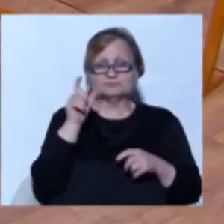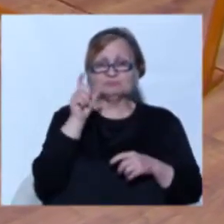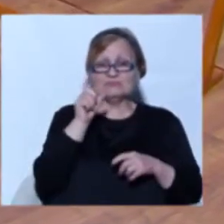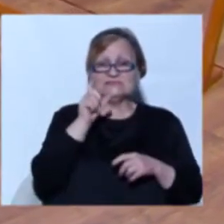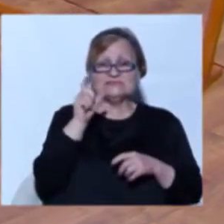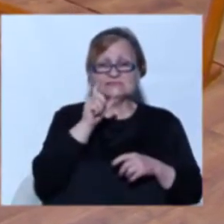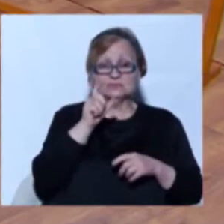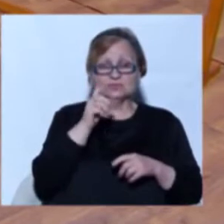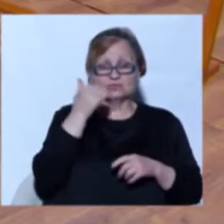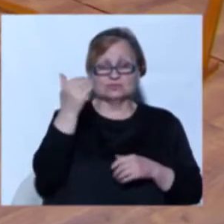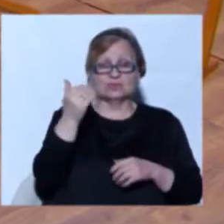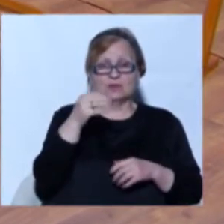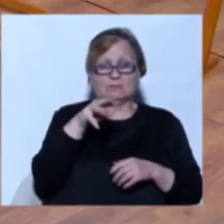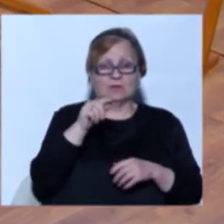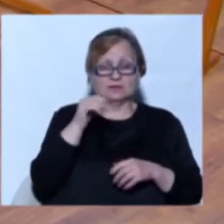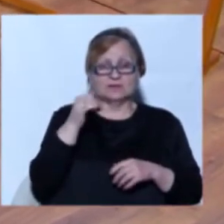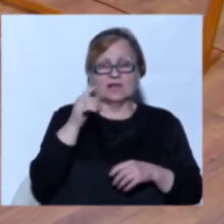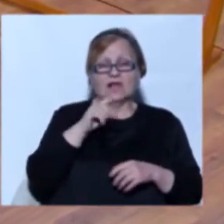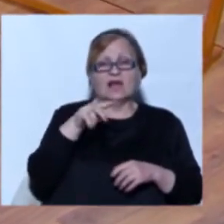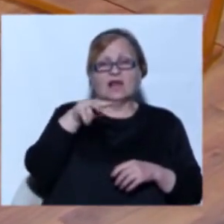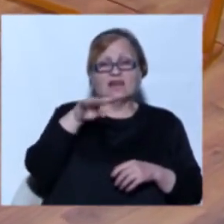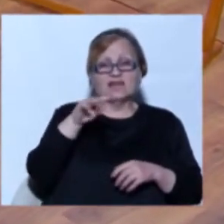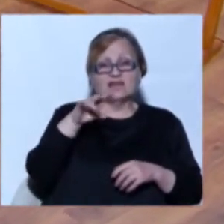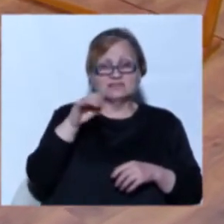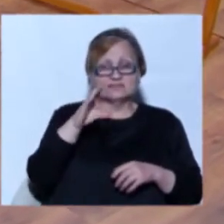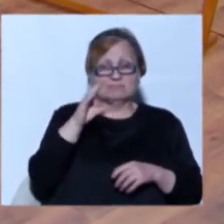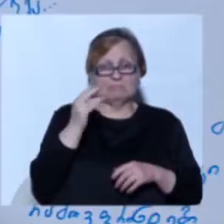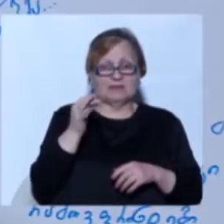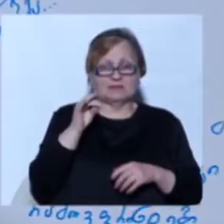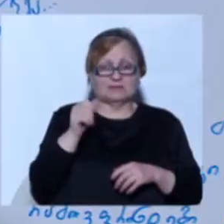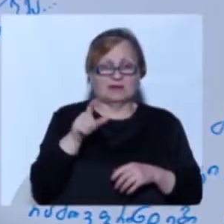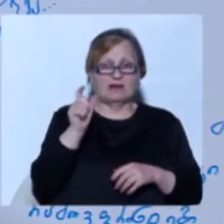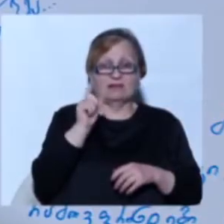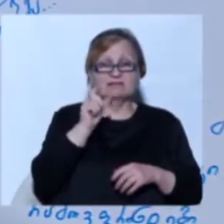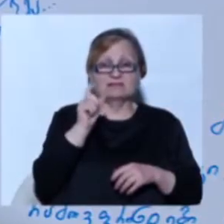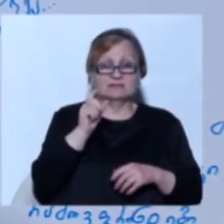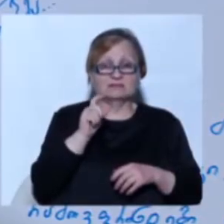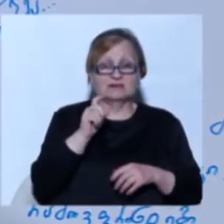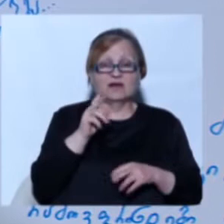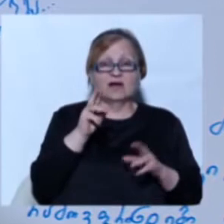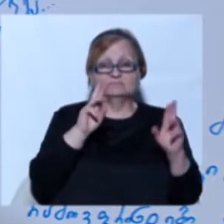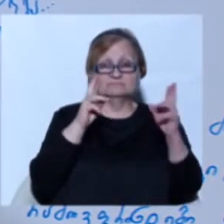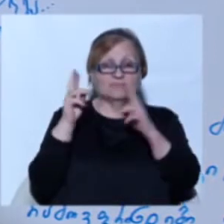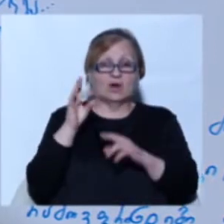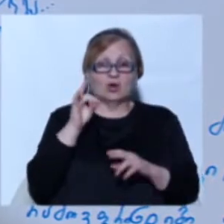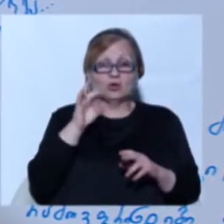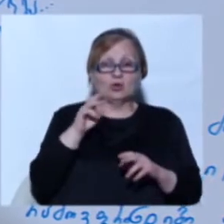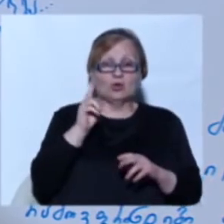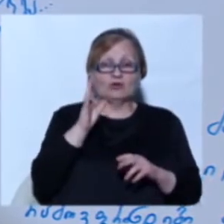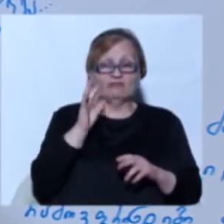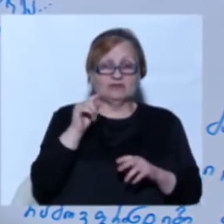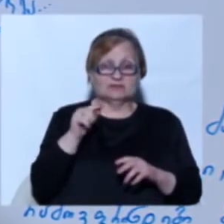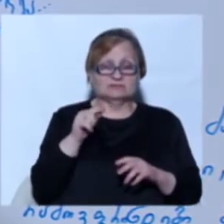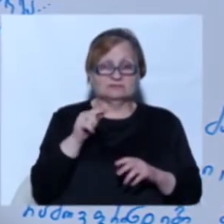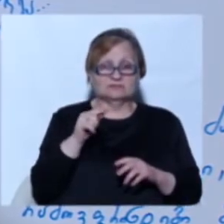მათი, მის ლექსში ლილისფერია, მაგრამ თქვენ ალბათ მიაქციეთ ყურადღება სიტყვას როკვით.